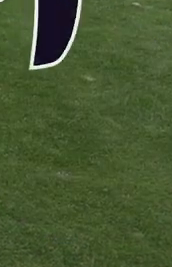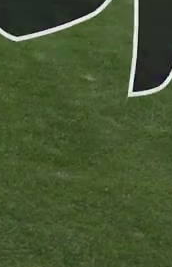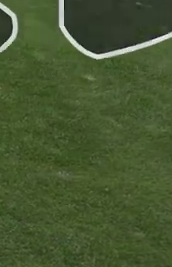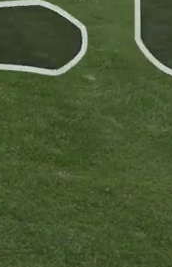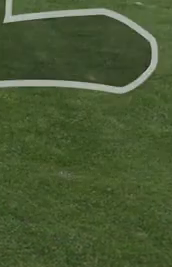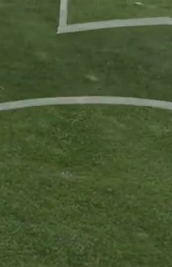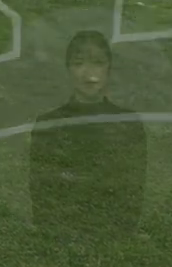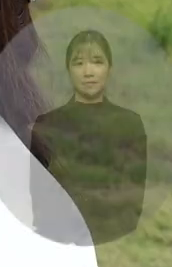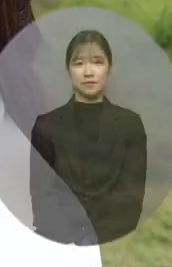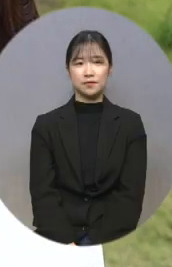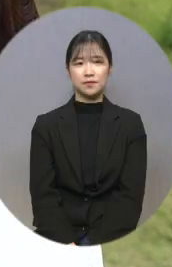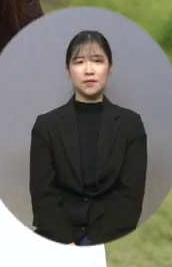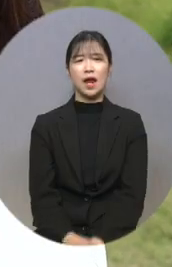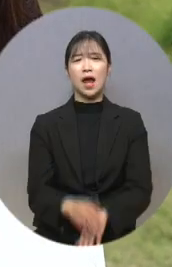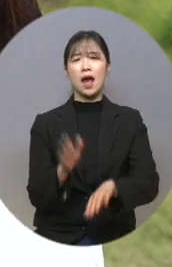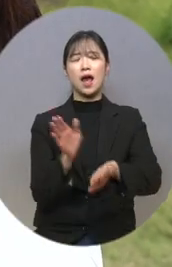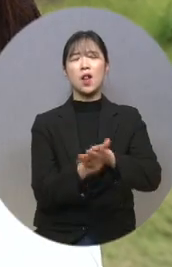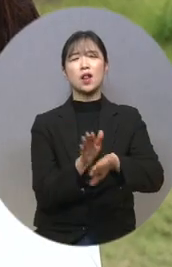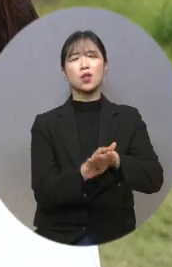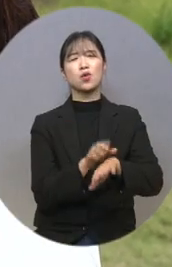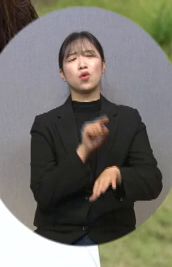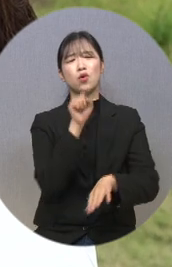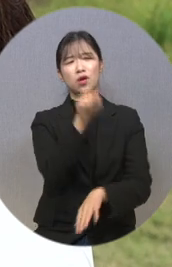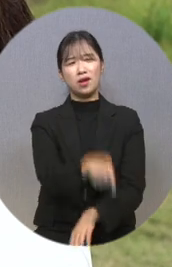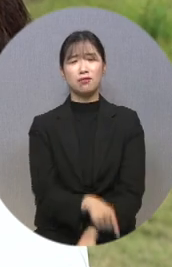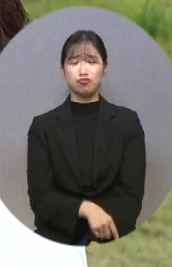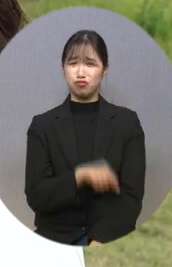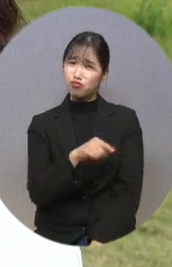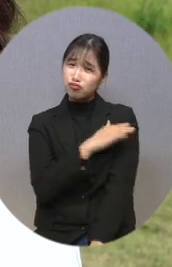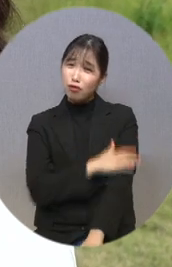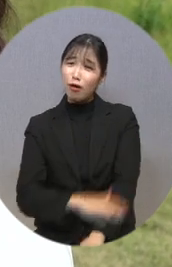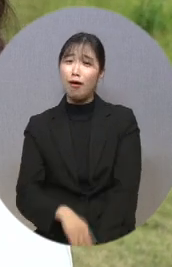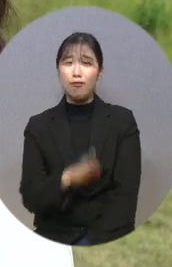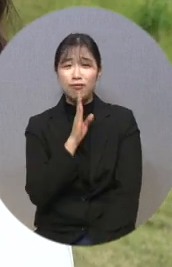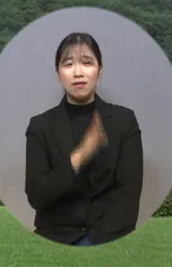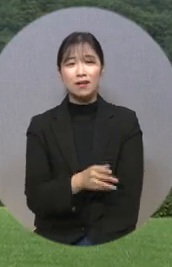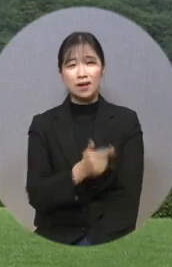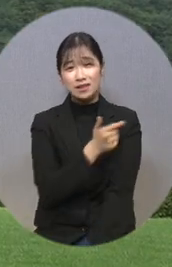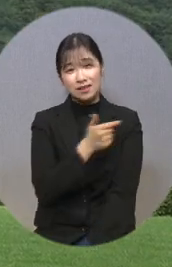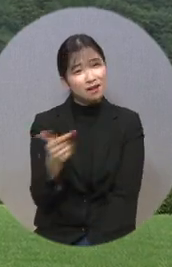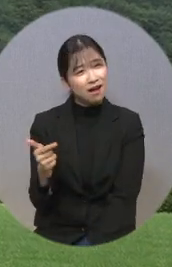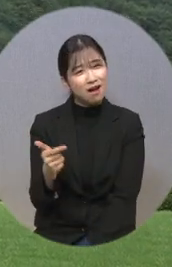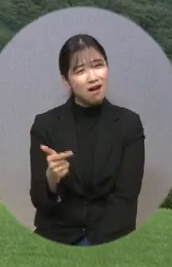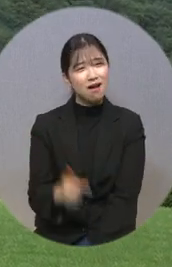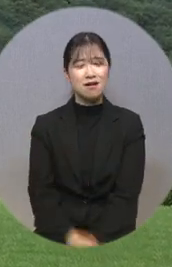아, 왼쪽이다 양. 저렇게 잘 쳐놓고 죽는 소리 저렇게 하나. 크다 양.